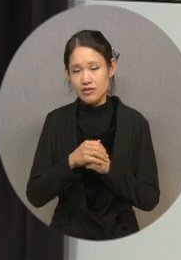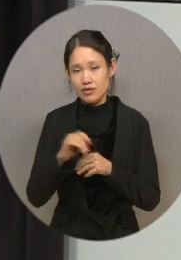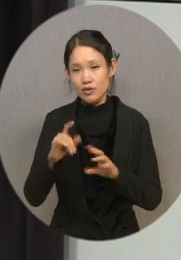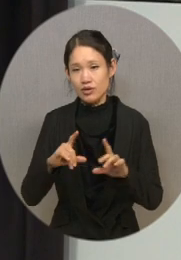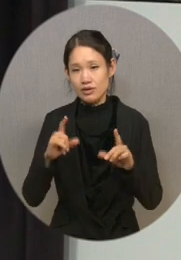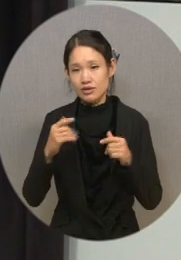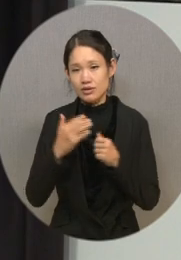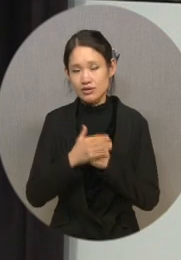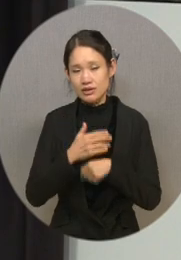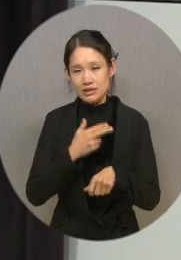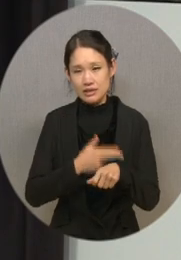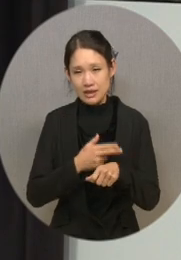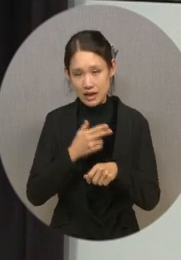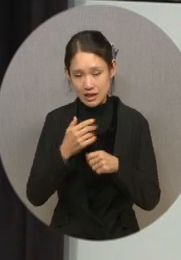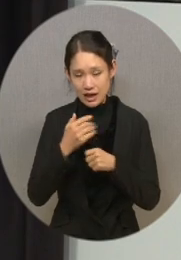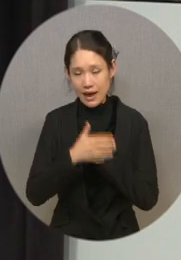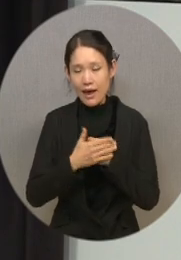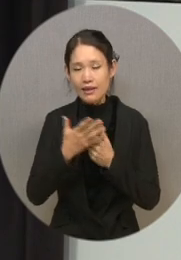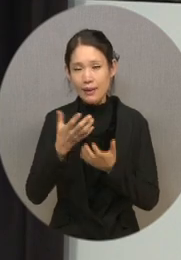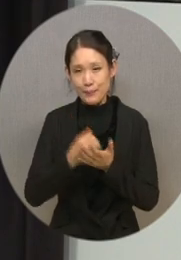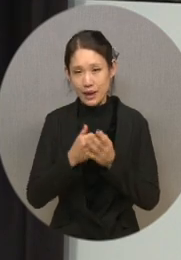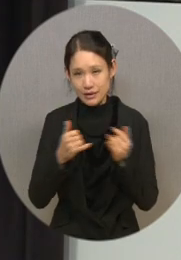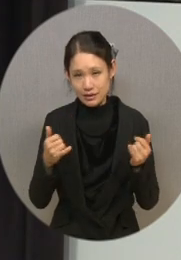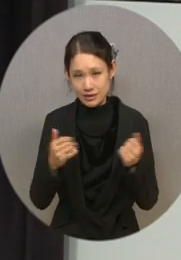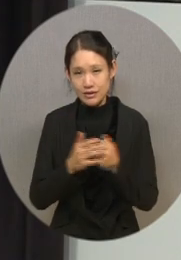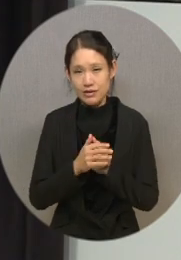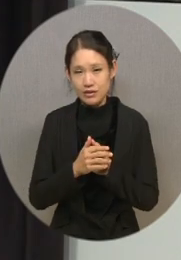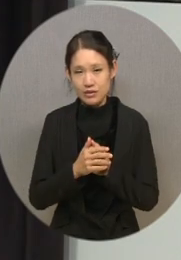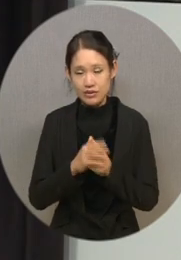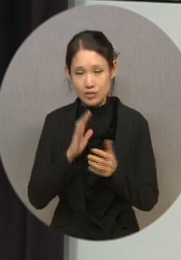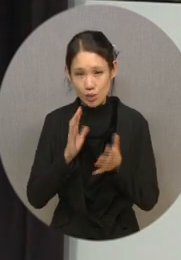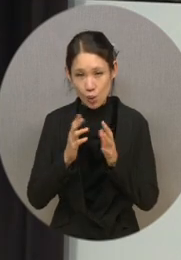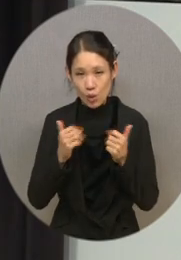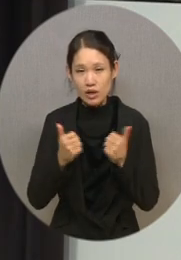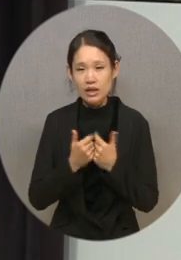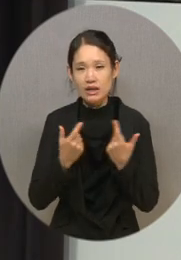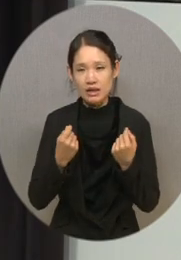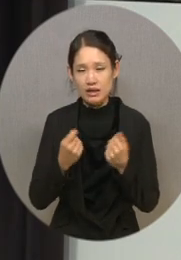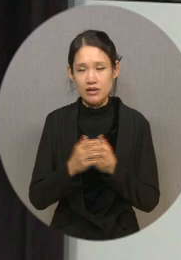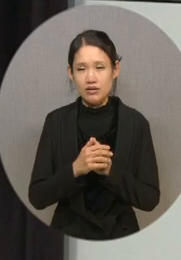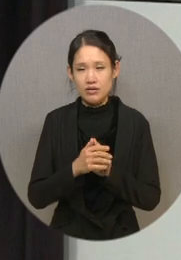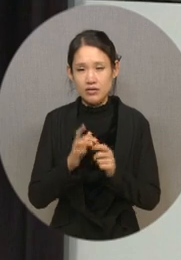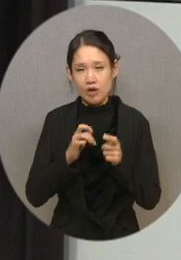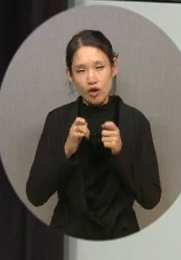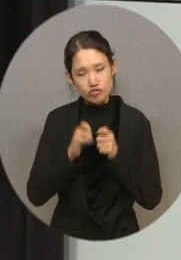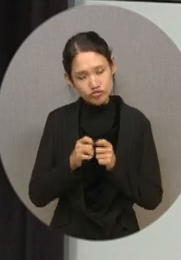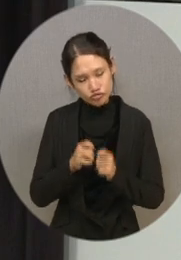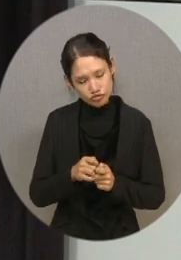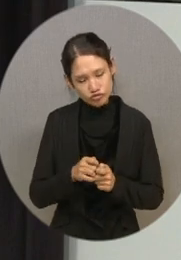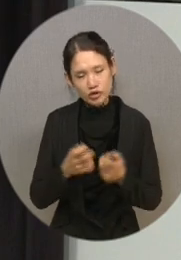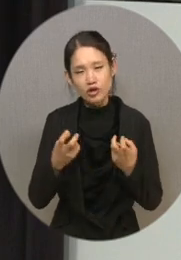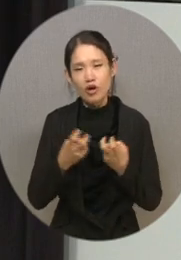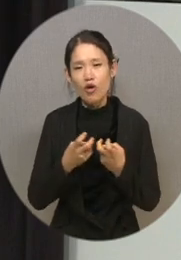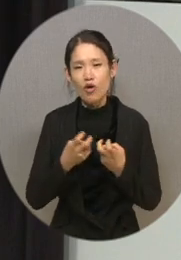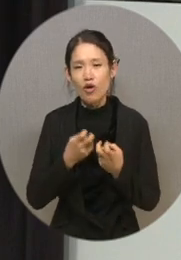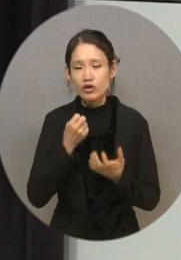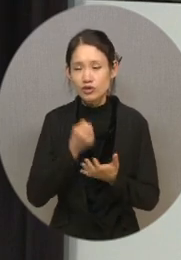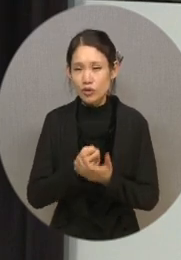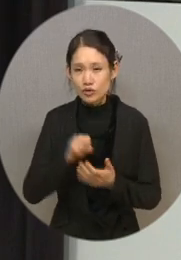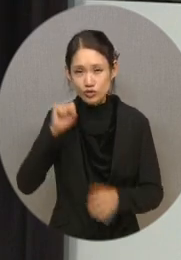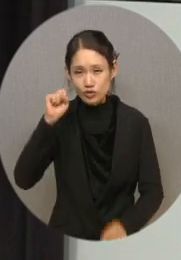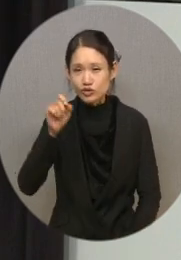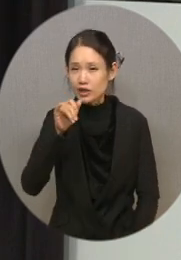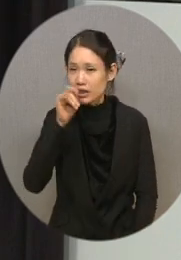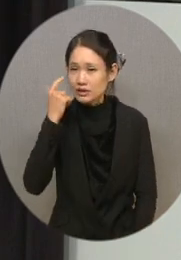날 시혜자가 된다. 예, 막 예. 그런 논리 같으신데 네, 네. 그 구체적으로 어떤 것을 지금